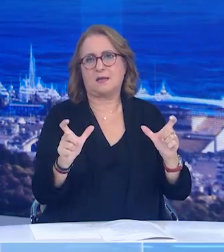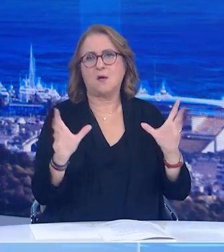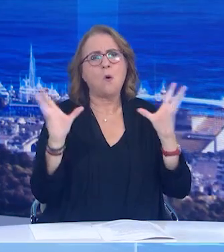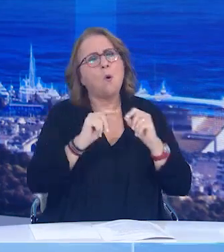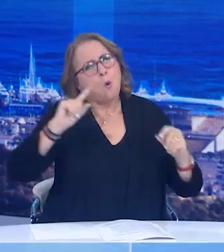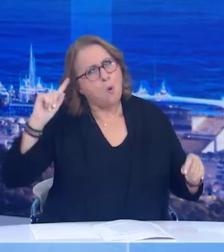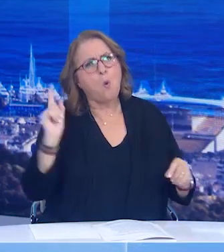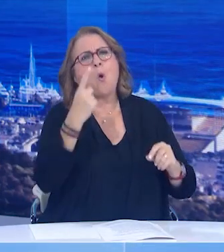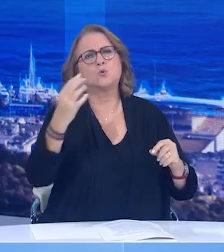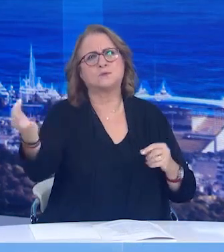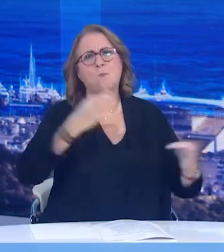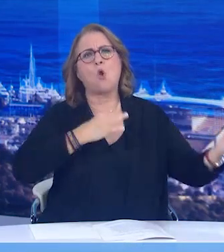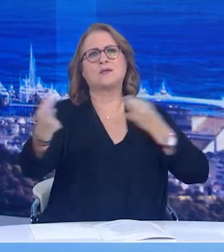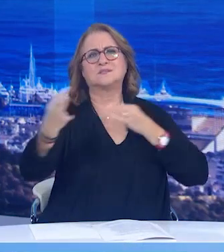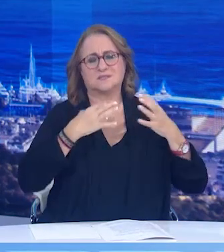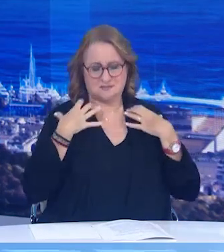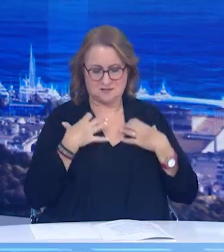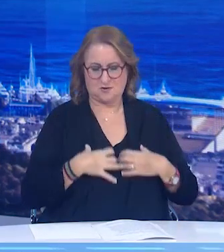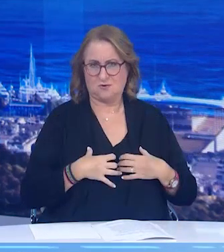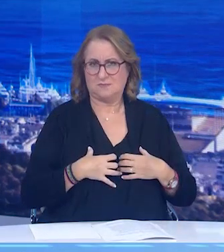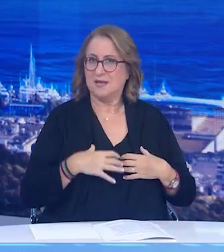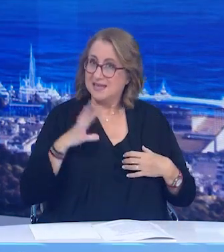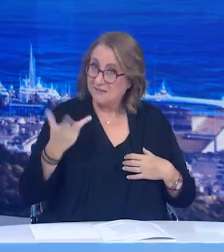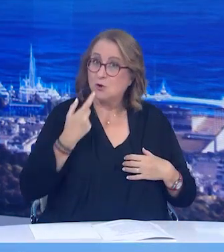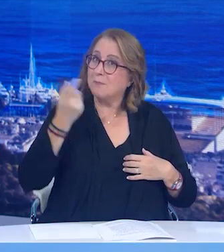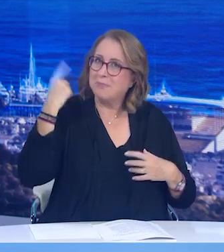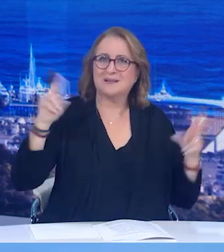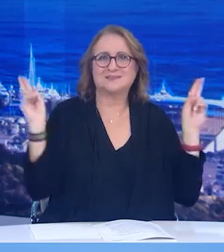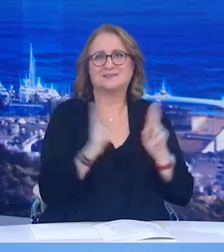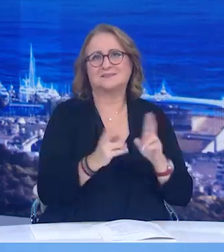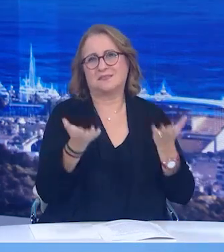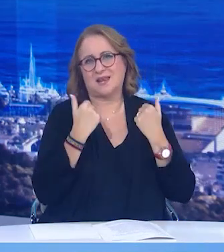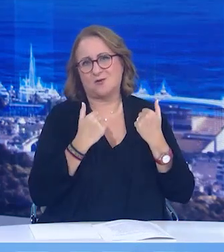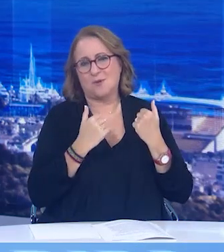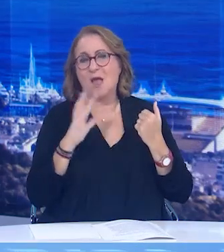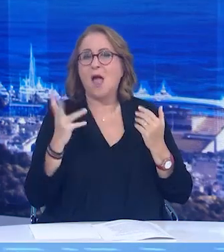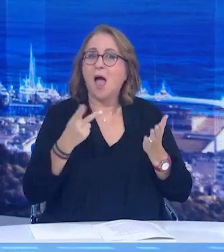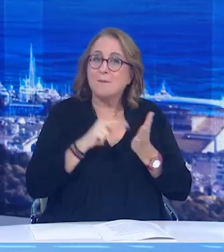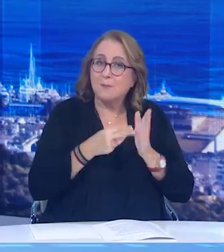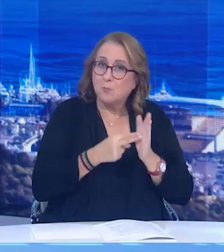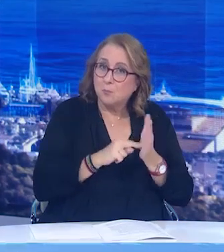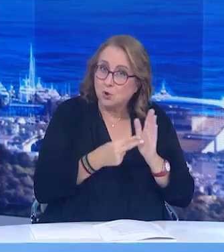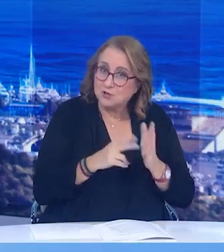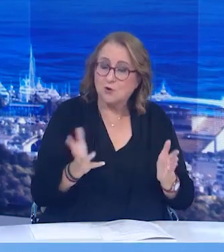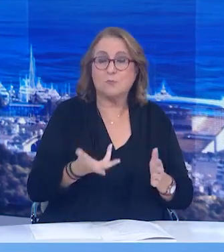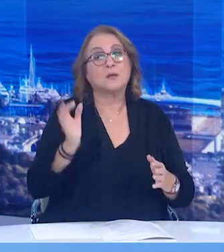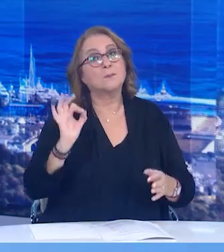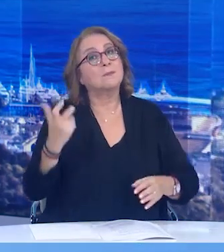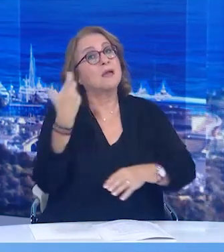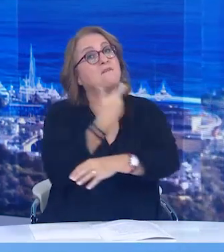εάν κρατάμε τα μέτρα και προσέχουμε, νομίζω ότι θα τα αντιμετωπίσουμε όλα καλά. Και φυσικά με τον εμβολιασμό και για την γρήπη και για τον